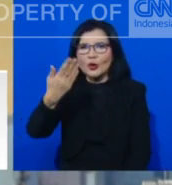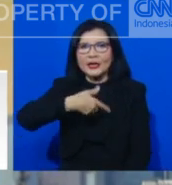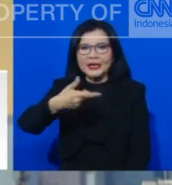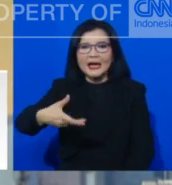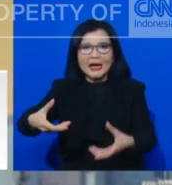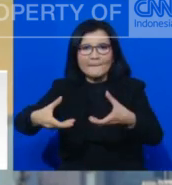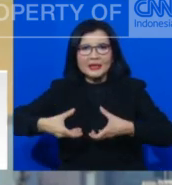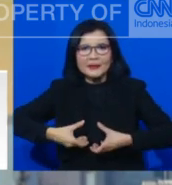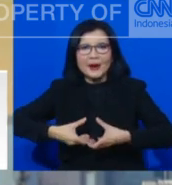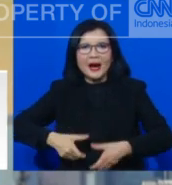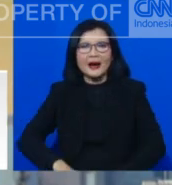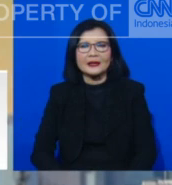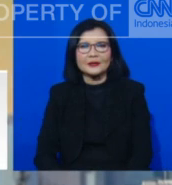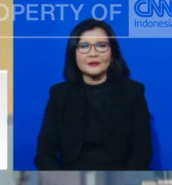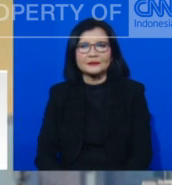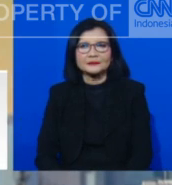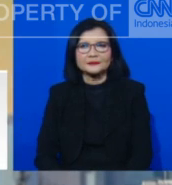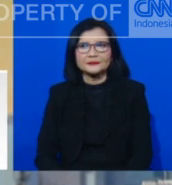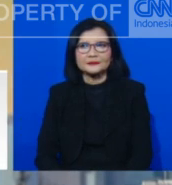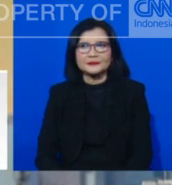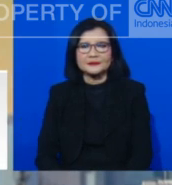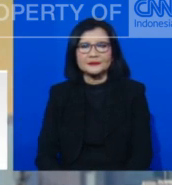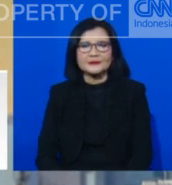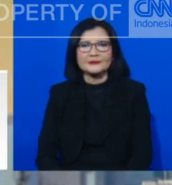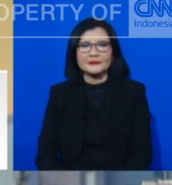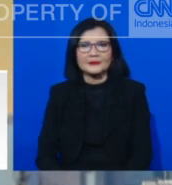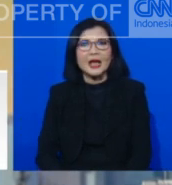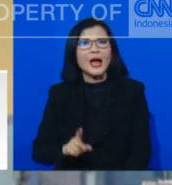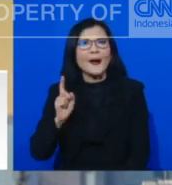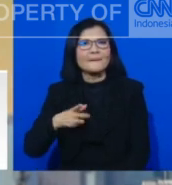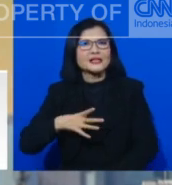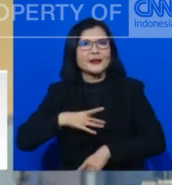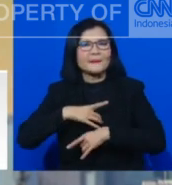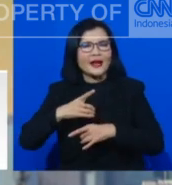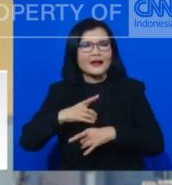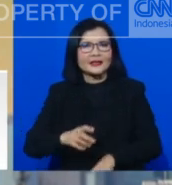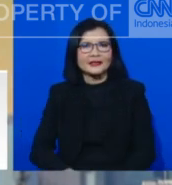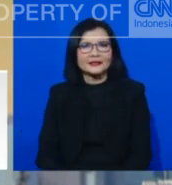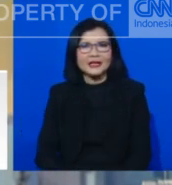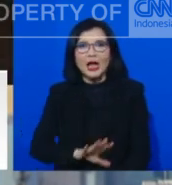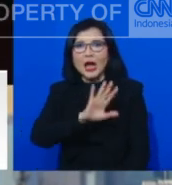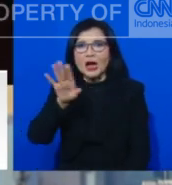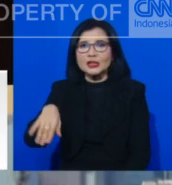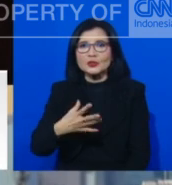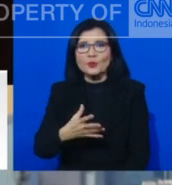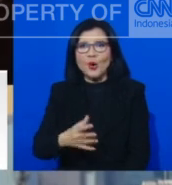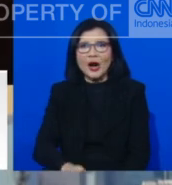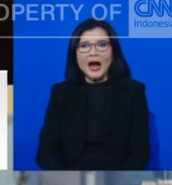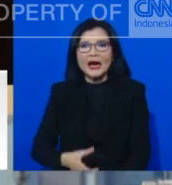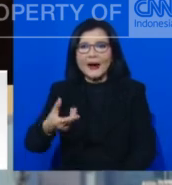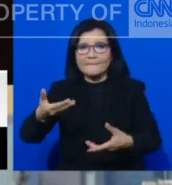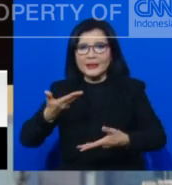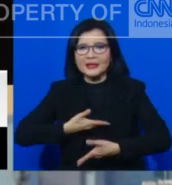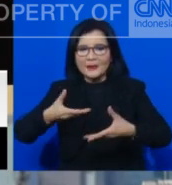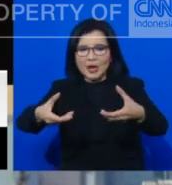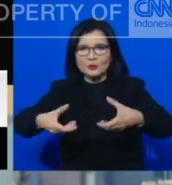dolbyteater ini pastinya semuanya menarik sekali diberi ini karena semua peraih nominasi akan menerima goodie